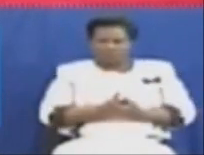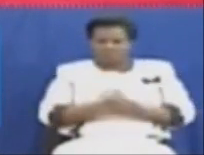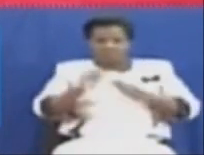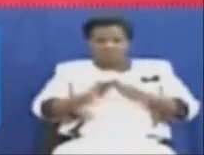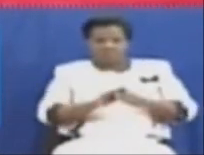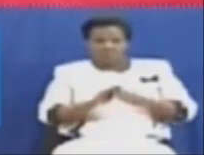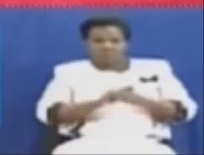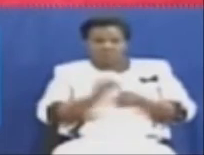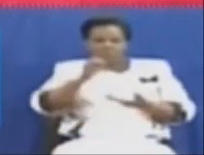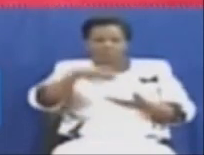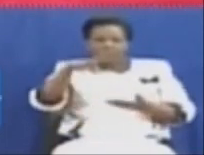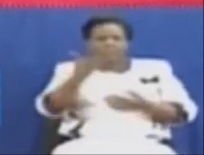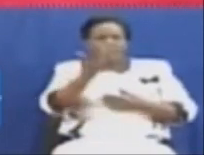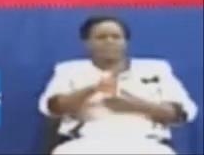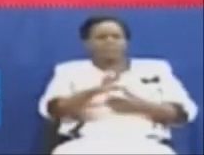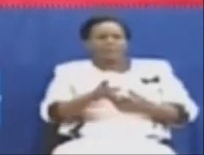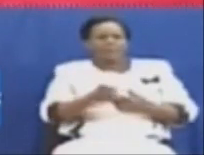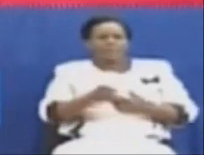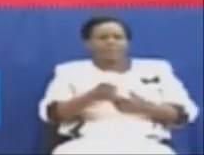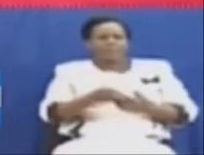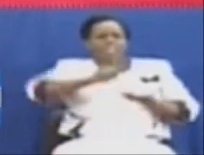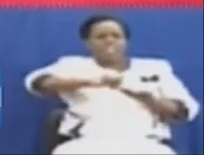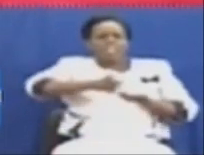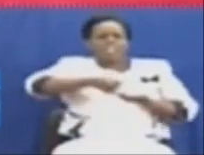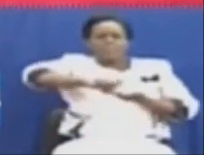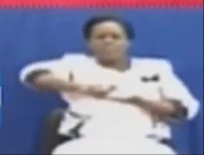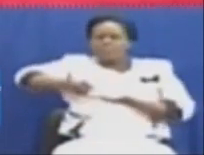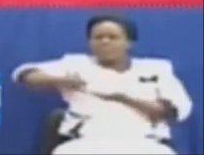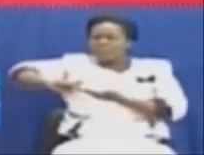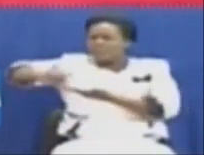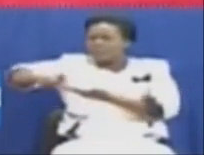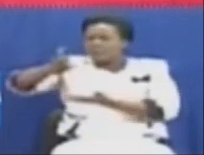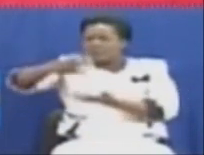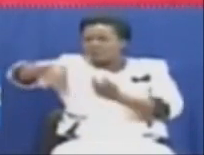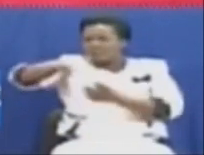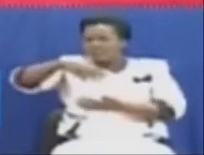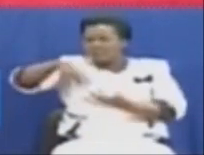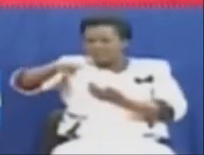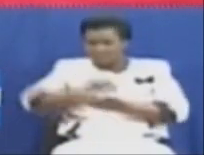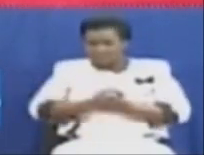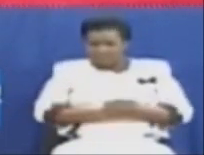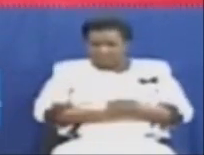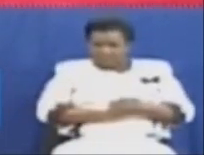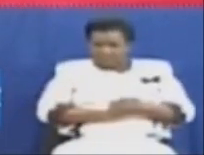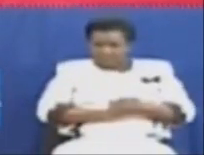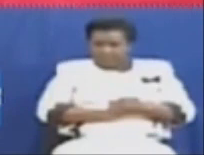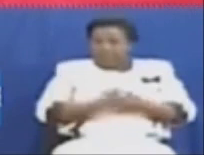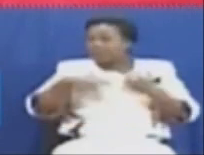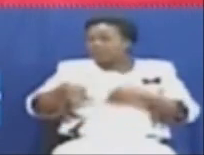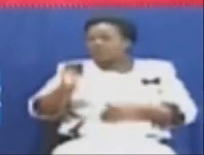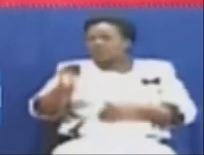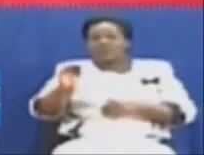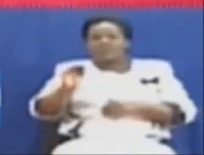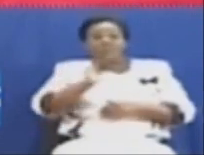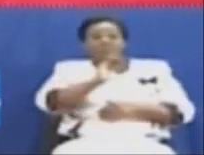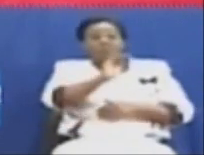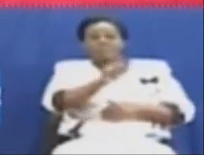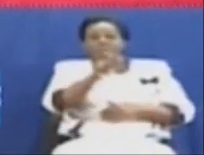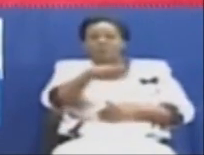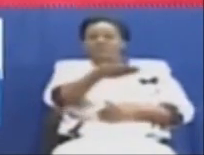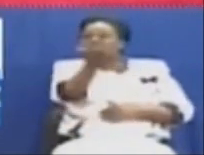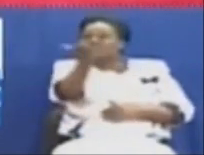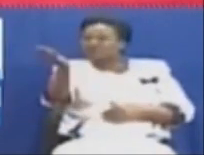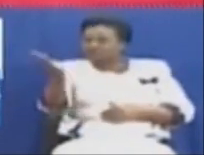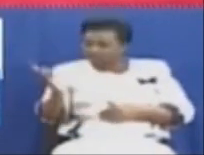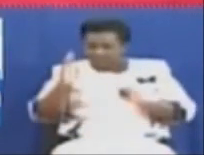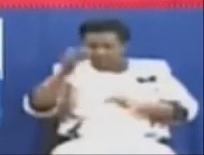na kukwaza wananchi kumudu kupata huduma hiyo ya maji. Kwanza nataka niwahakikishie Watanzania kwamba serikali